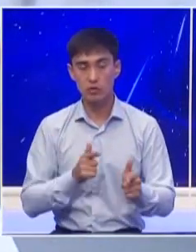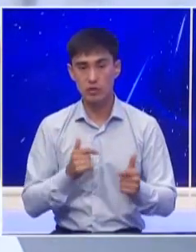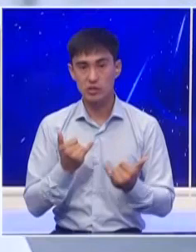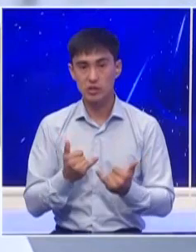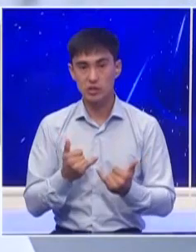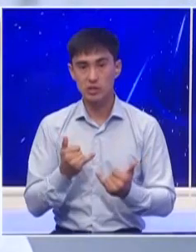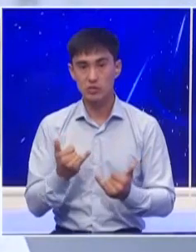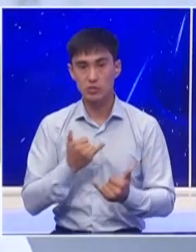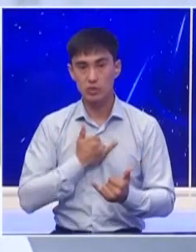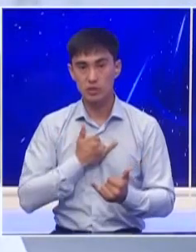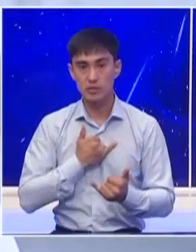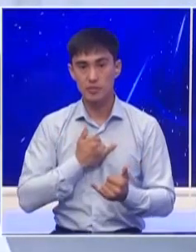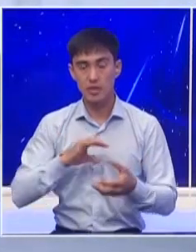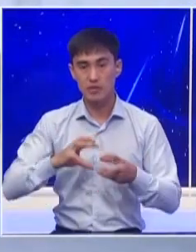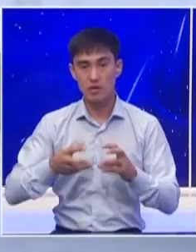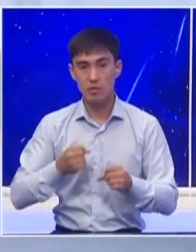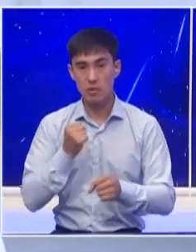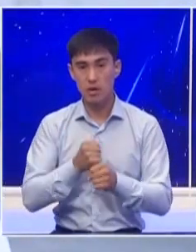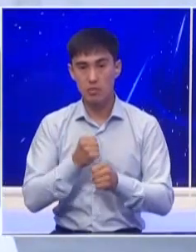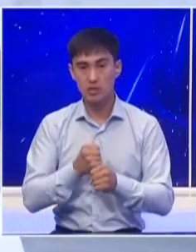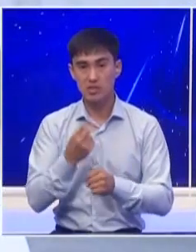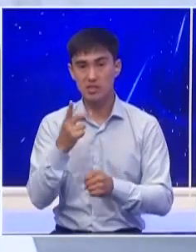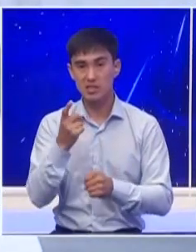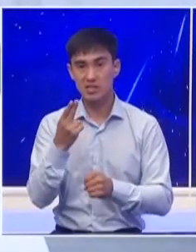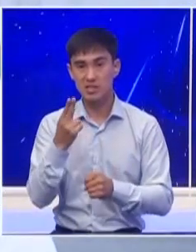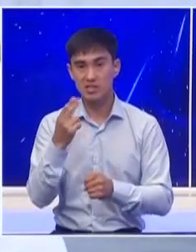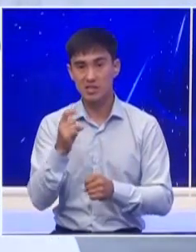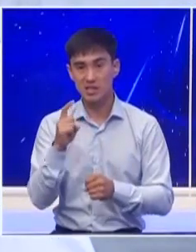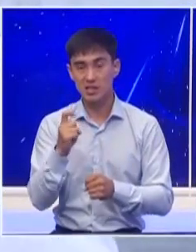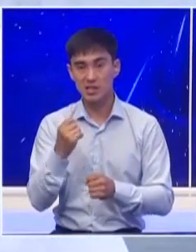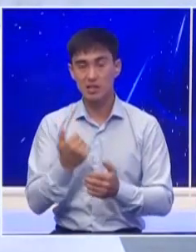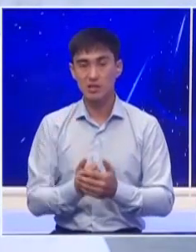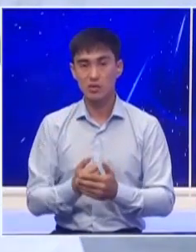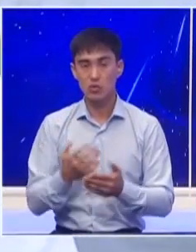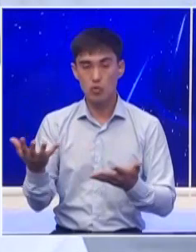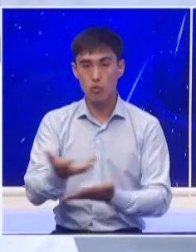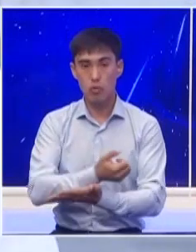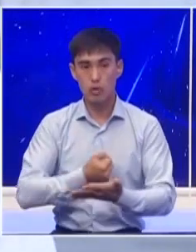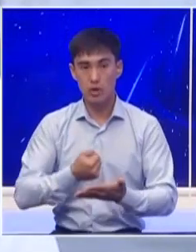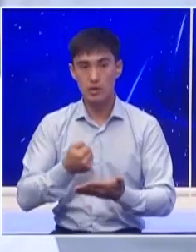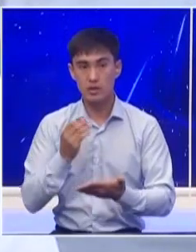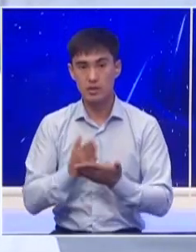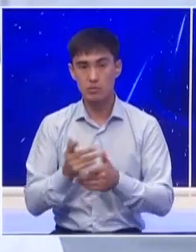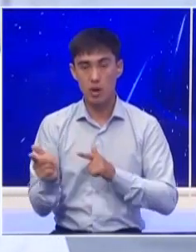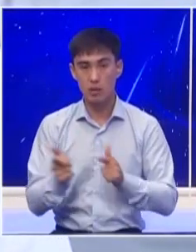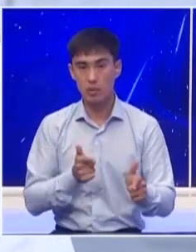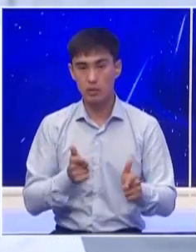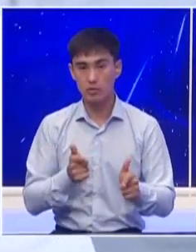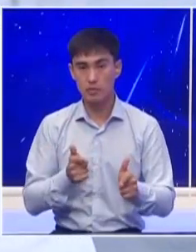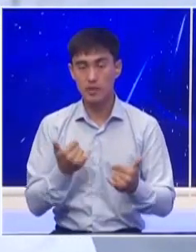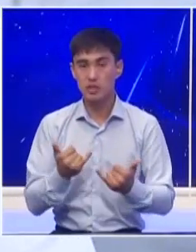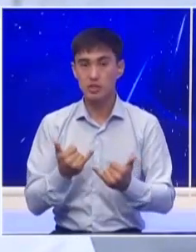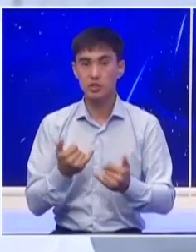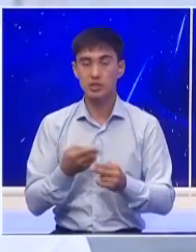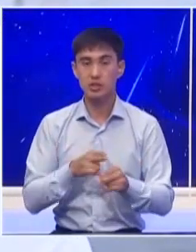идет у нас свеклоперерабатывающий цех, тоже идет сейчас уборка, покраска, мы его уже приготовили. Теперь сейчас